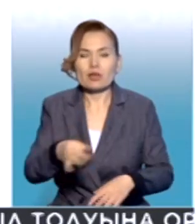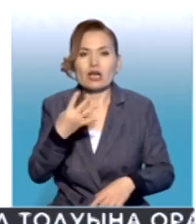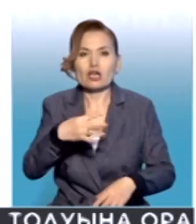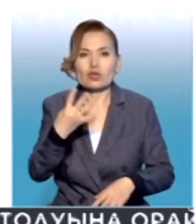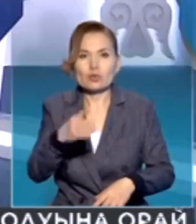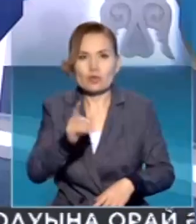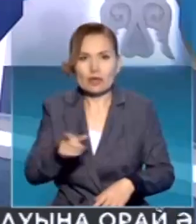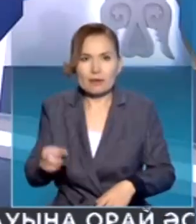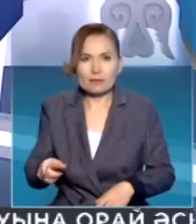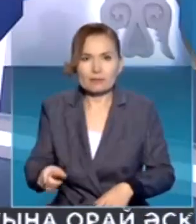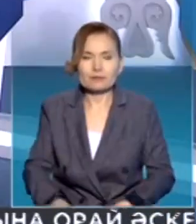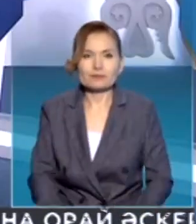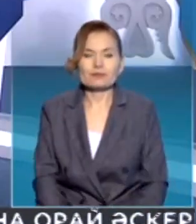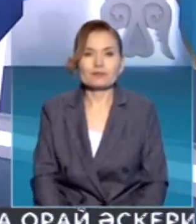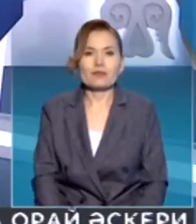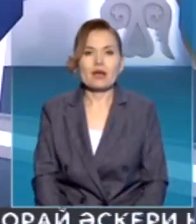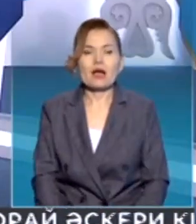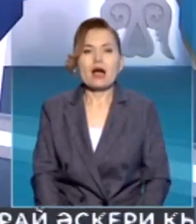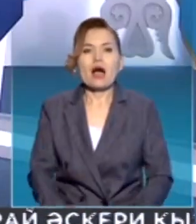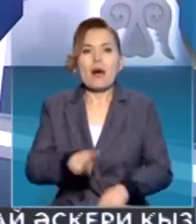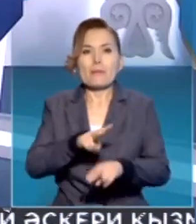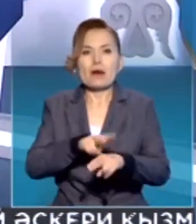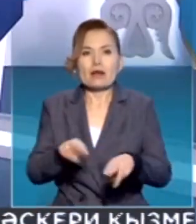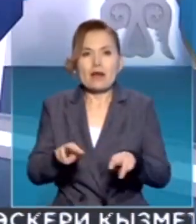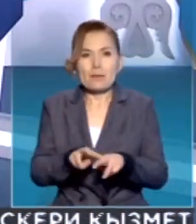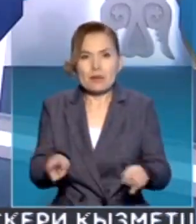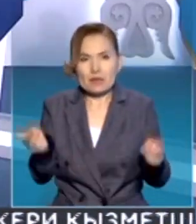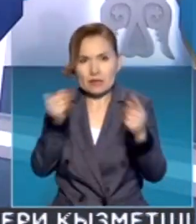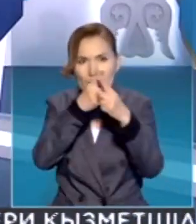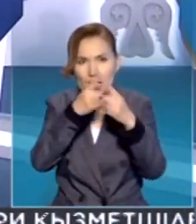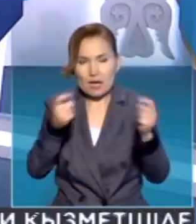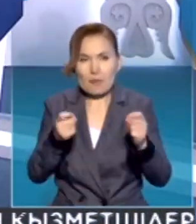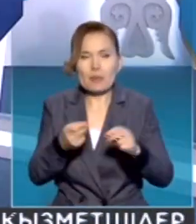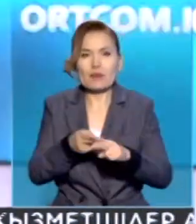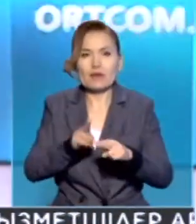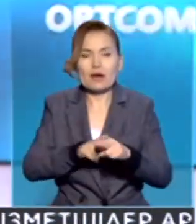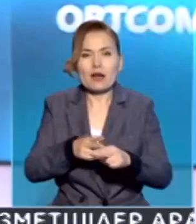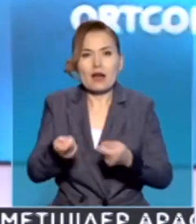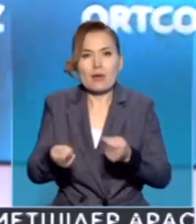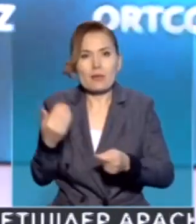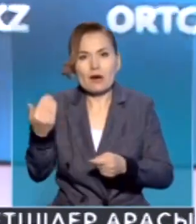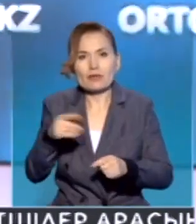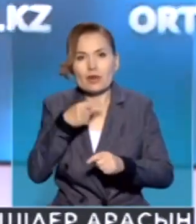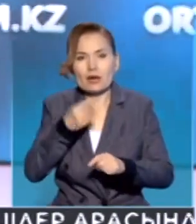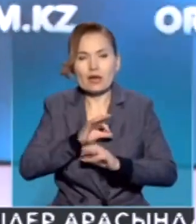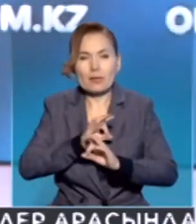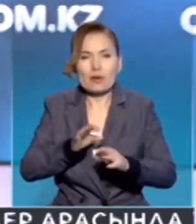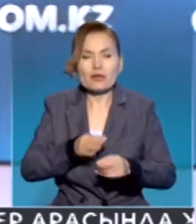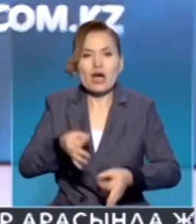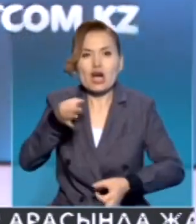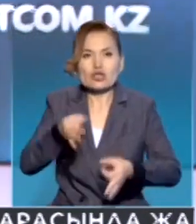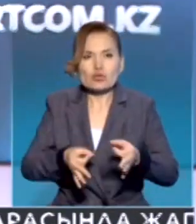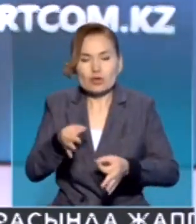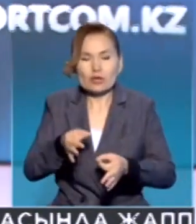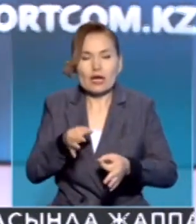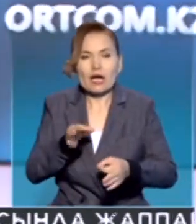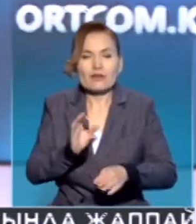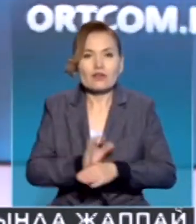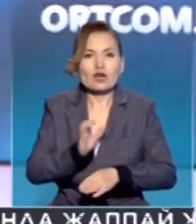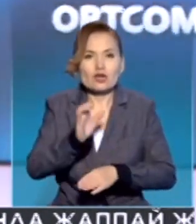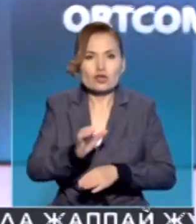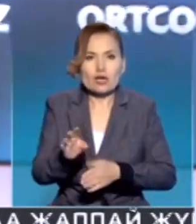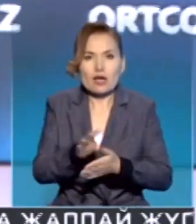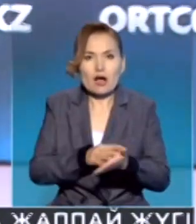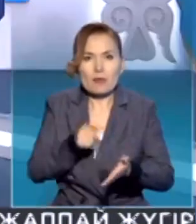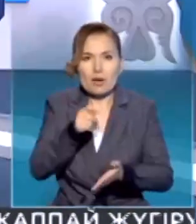44. Ал ішкі істер министрлігі тергеу департаменті басшысының сөзінше, сотқа жолданған істер бойынша азаматтарға